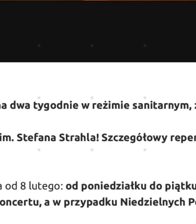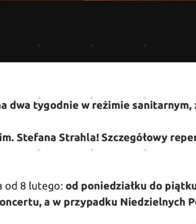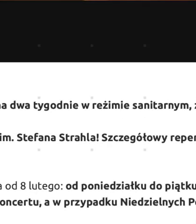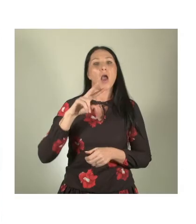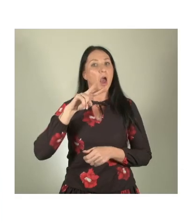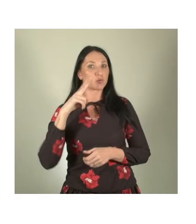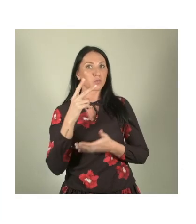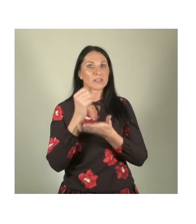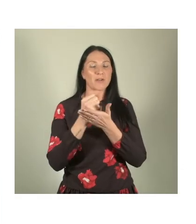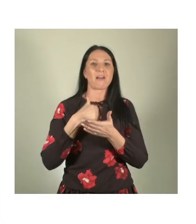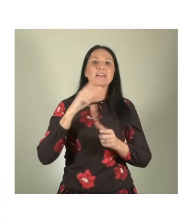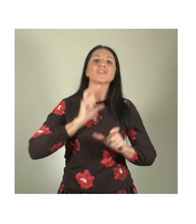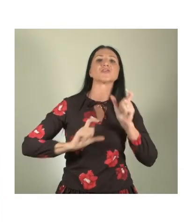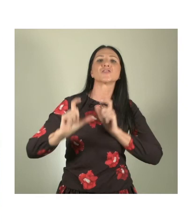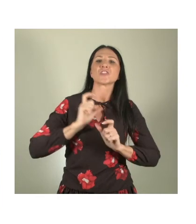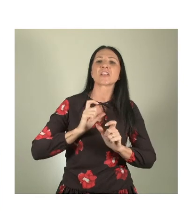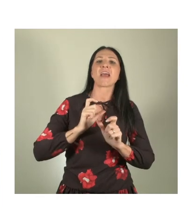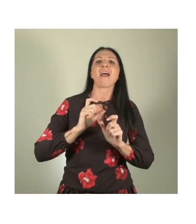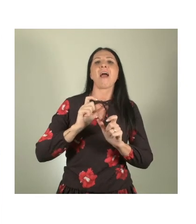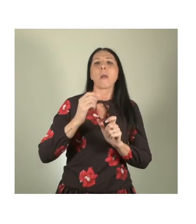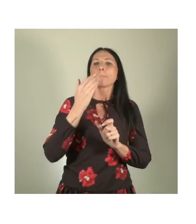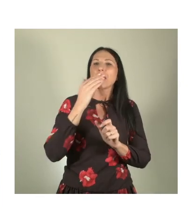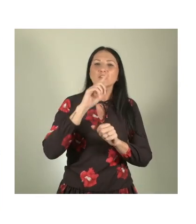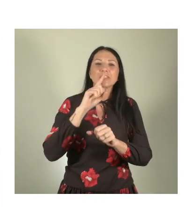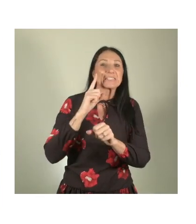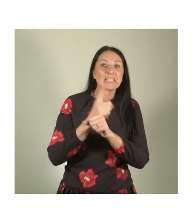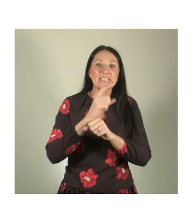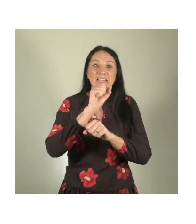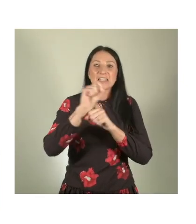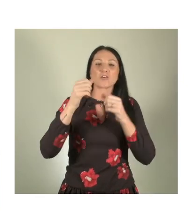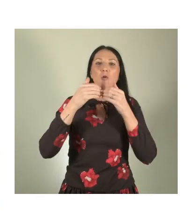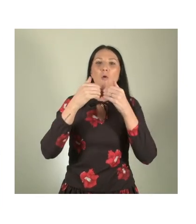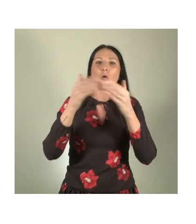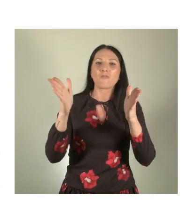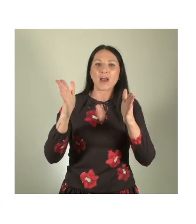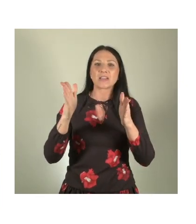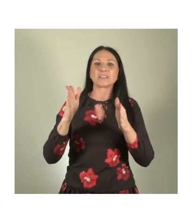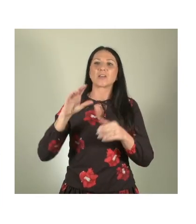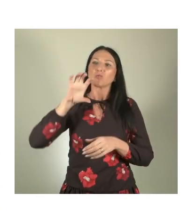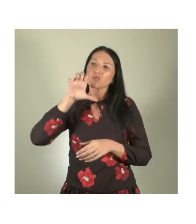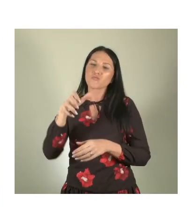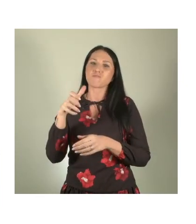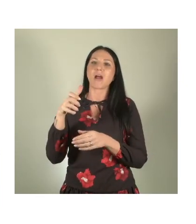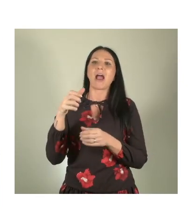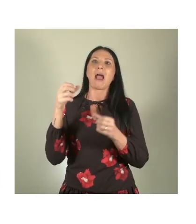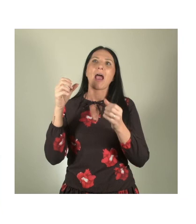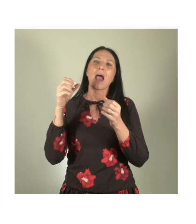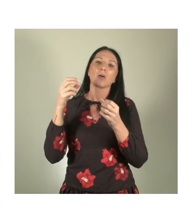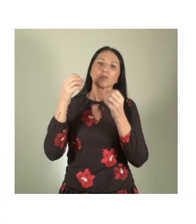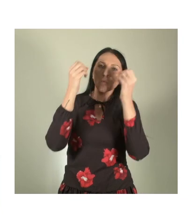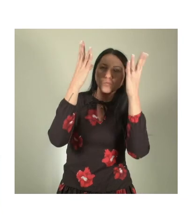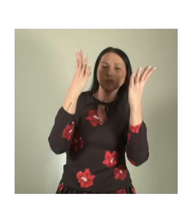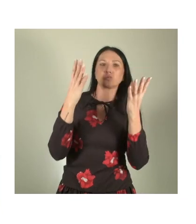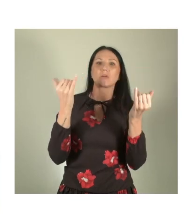zamknięte. Cieszymy się z tego, że została podjęta decyzja o otwarciu instytucji kultury, takich jak kina, teatry czy